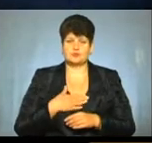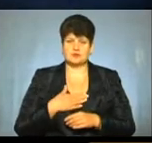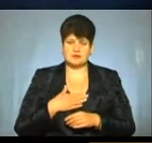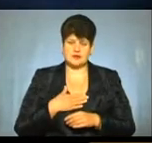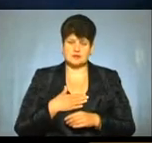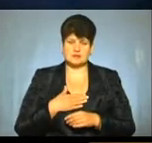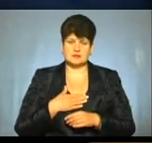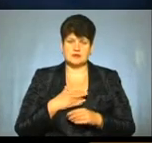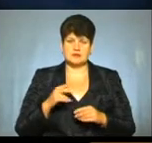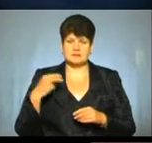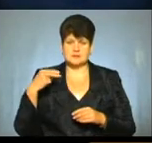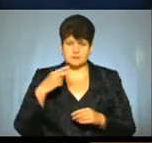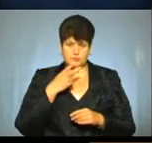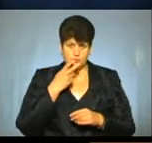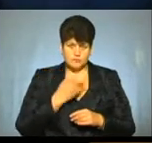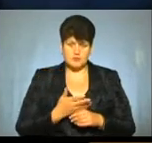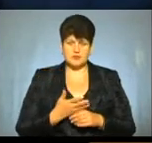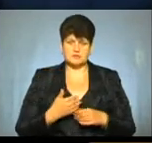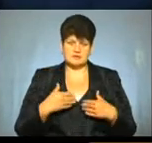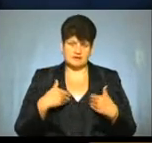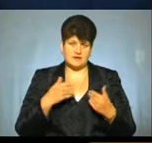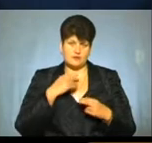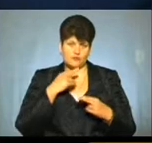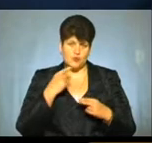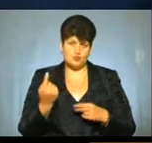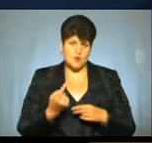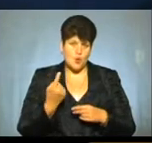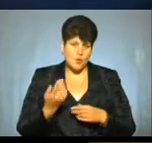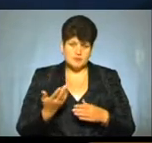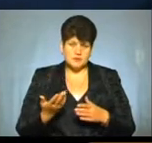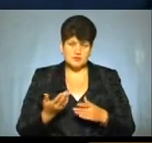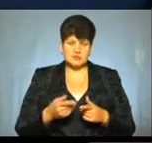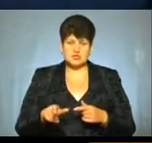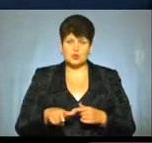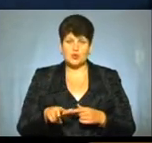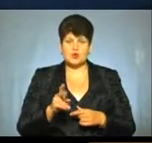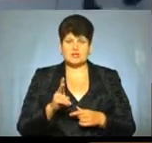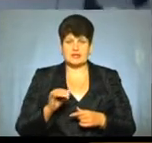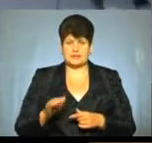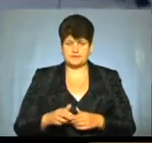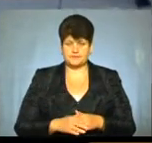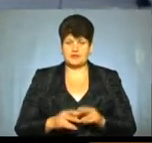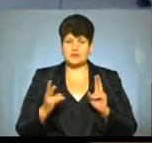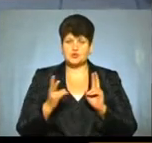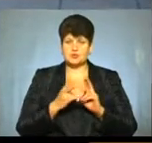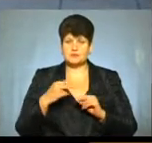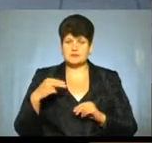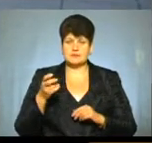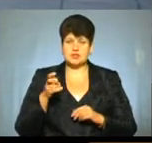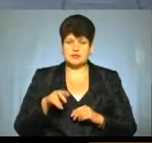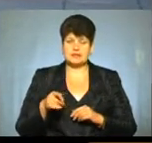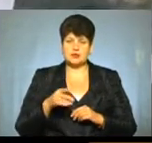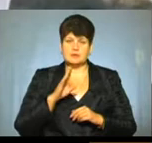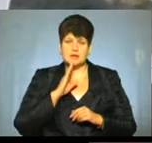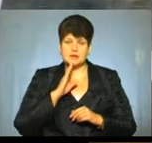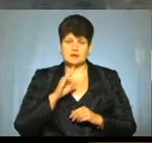нас гарант побачив і зверне увагу на область чи на дорожників. На зустріч з президентом